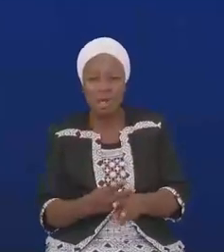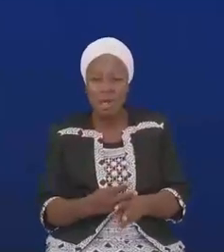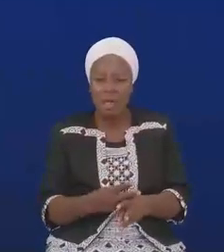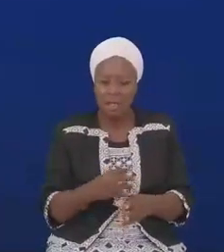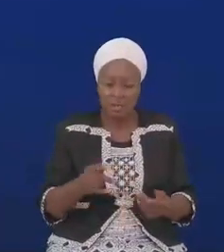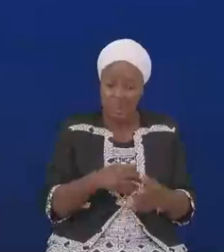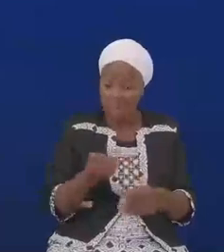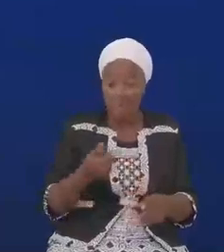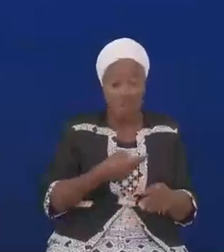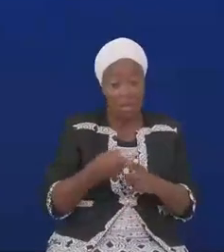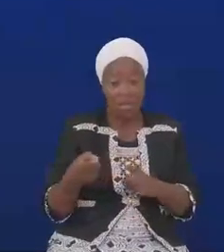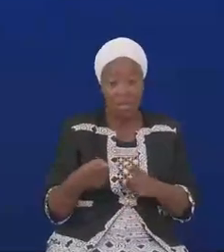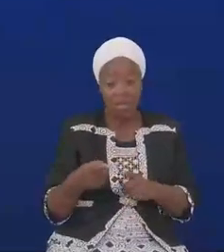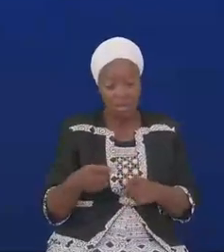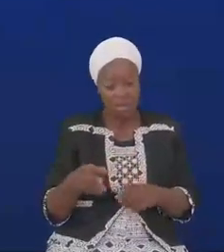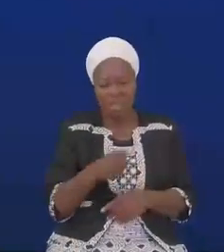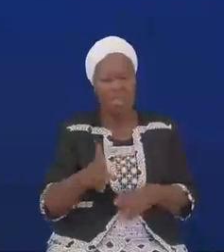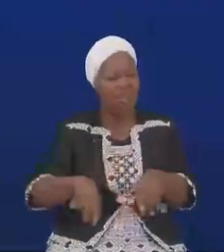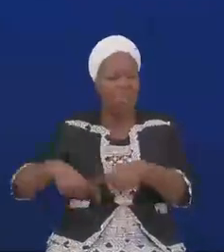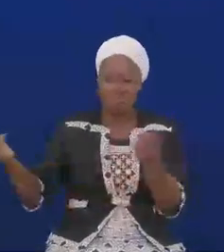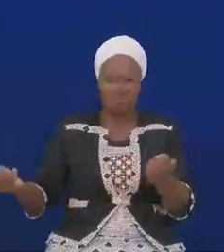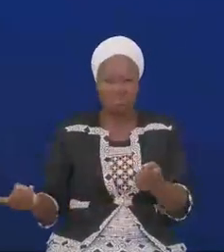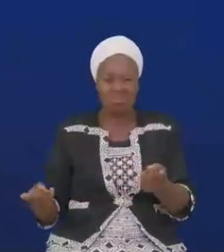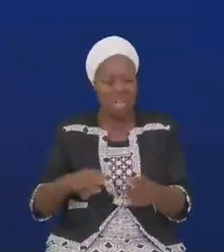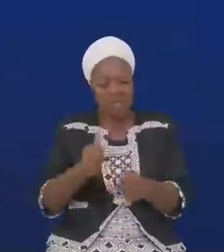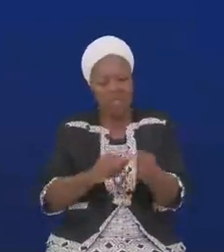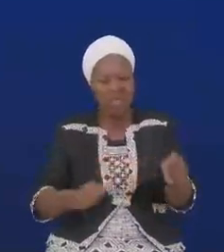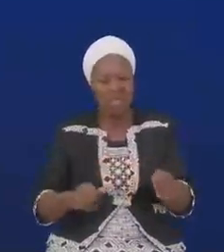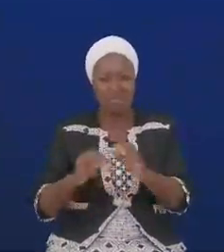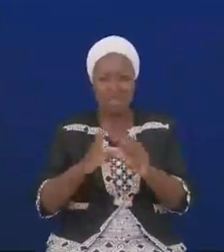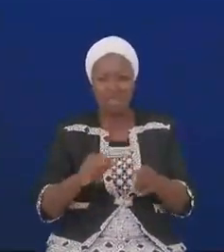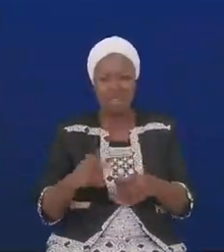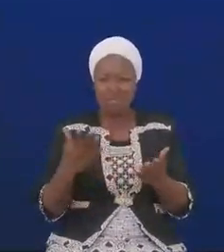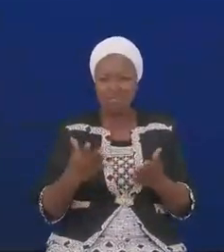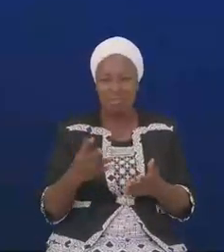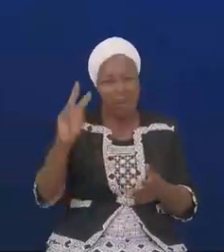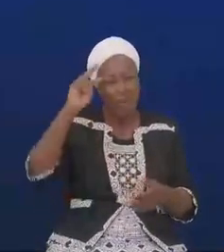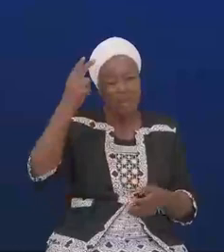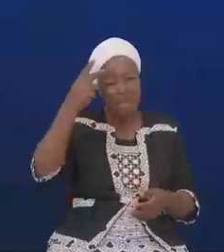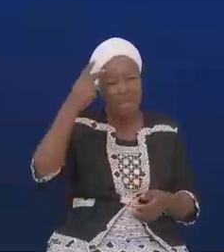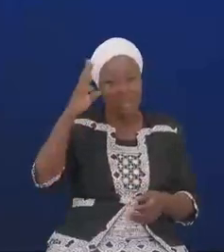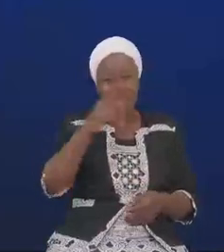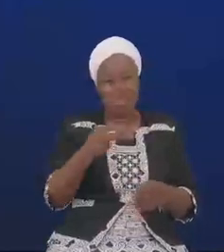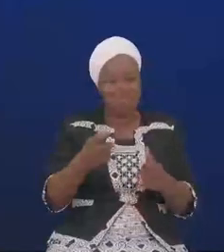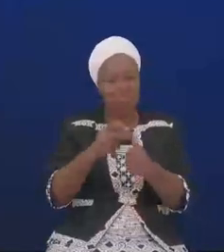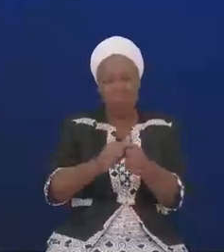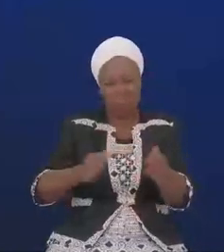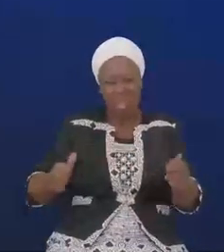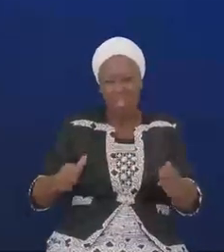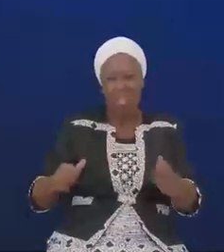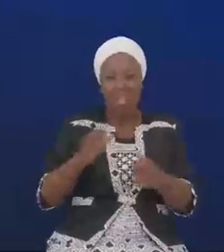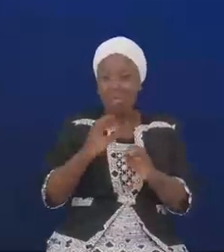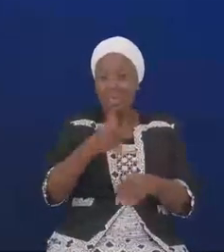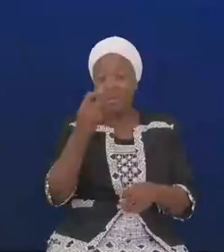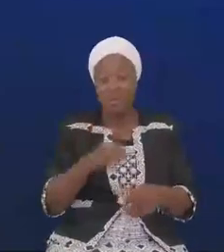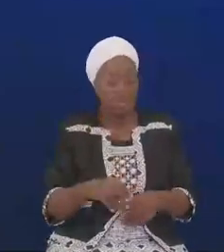persécution, ils disparaissent. S'il y a un malentendu, ils fuient. Si quelqu'un veut les